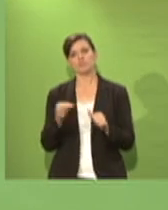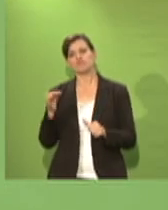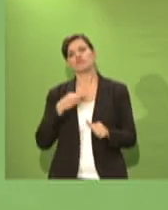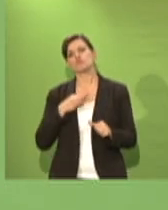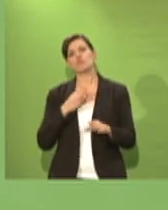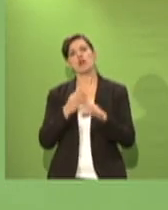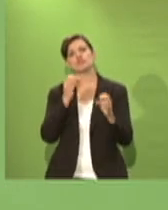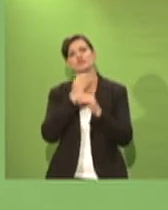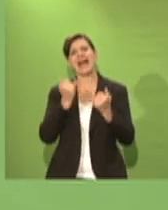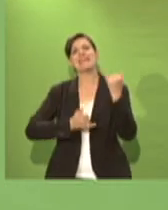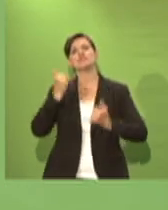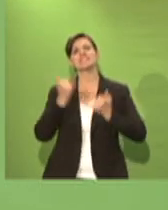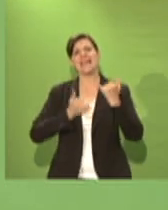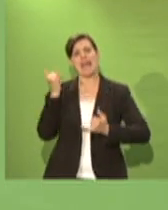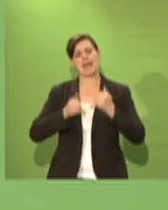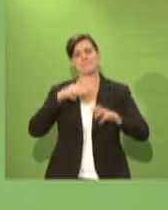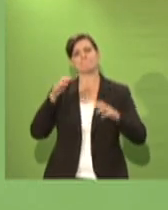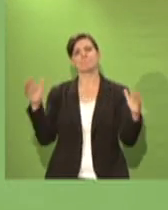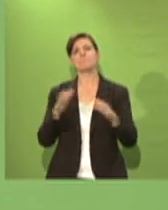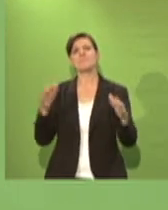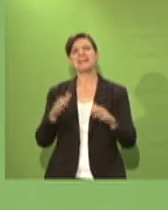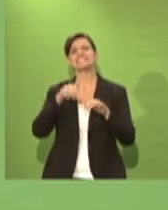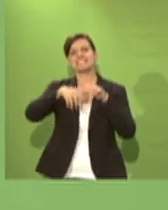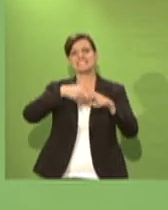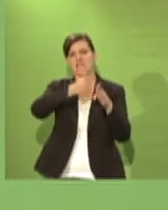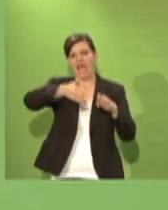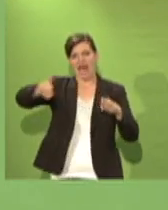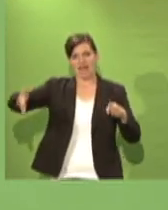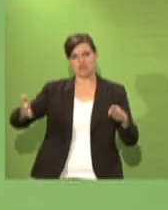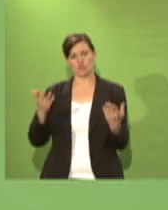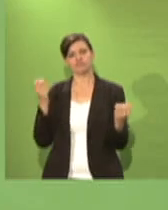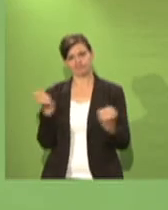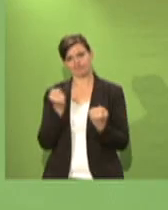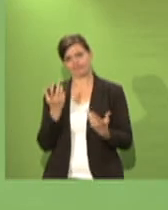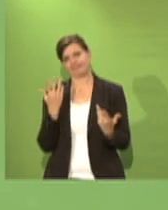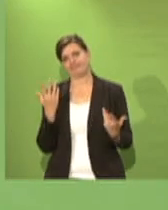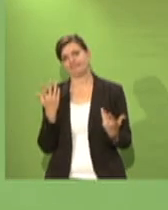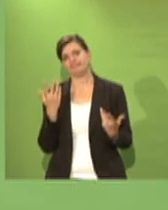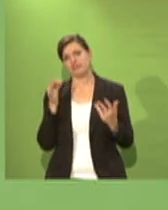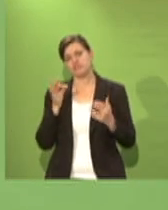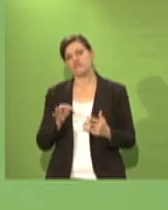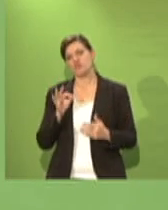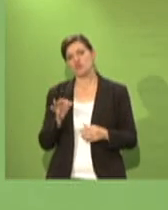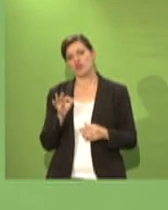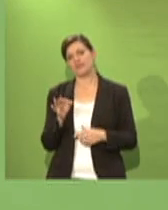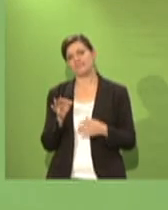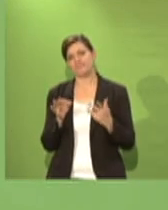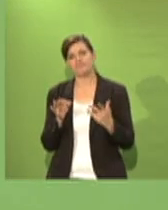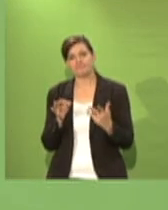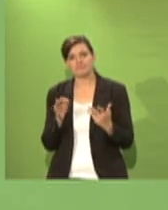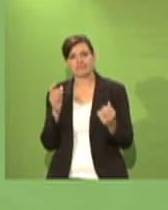die industrielle Massentierhaltung ist genauso eine Ursache für die Vermeisung oder noch viel mehr eine Ursache für die Vermeisung als